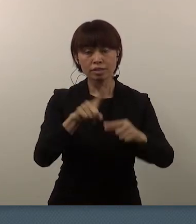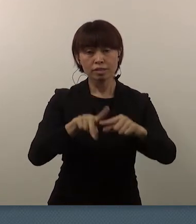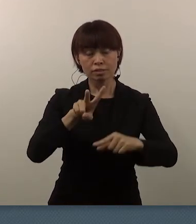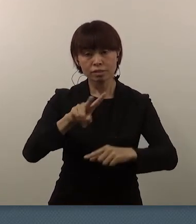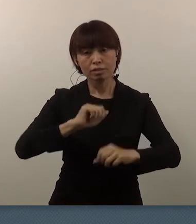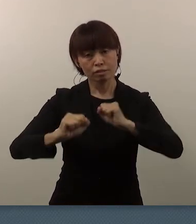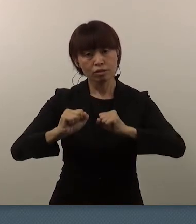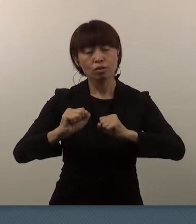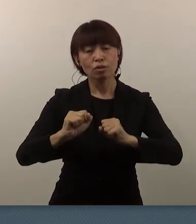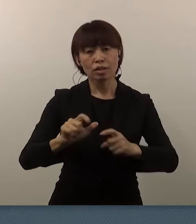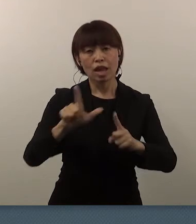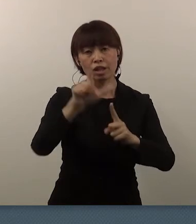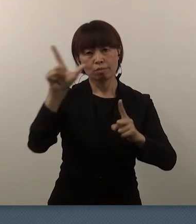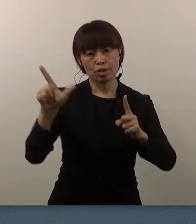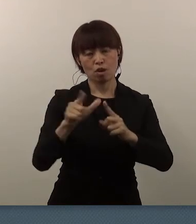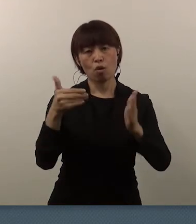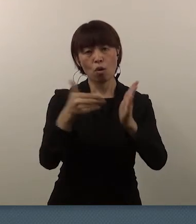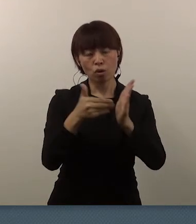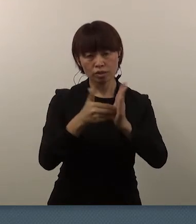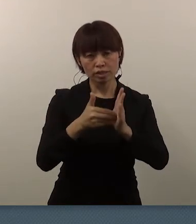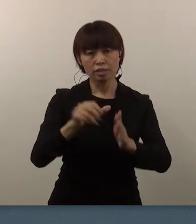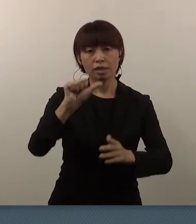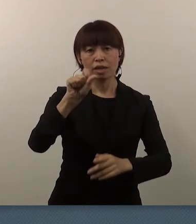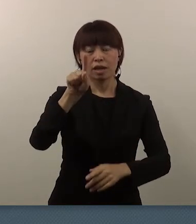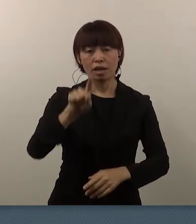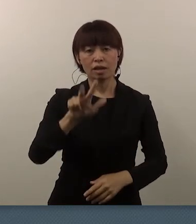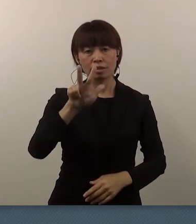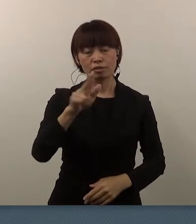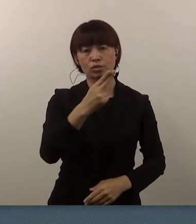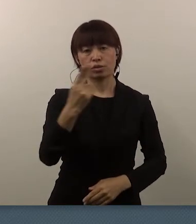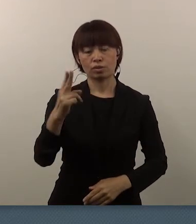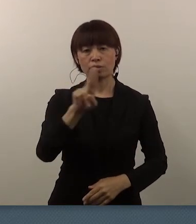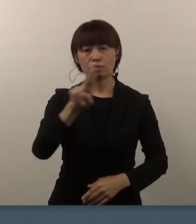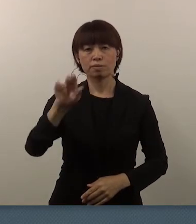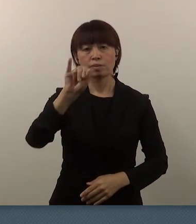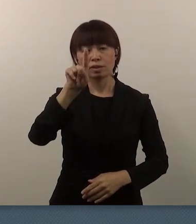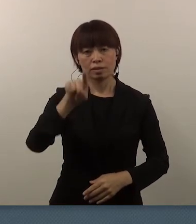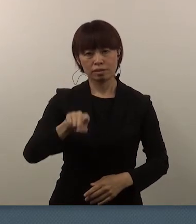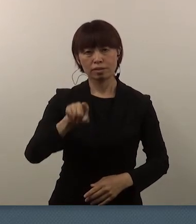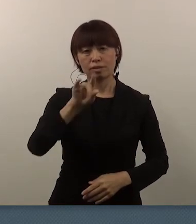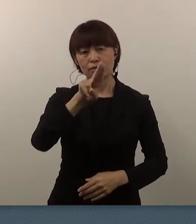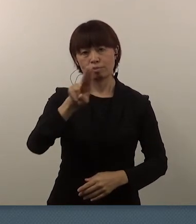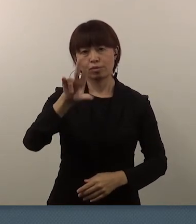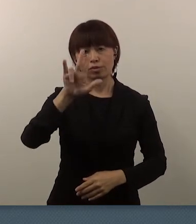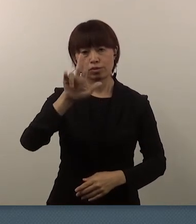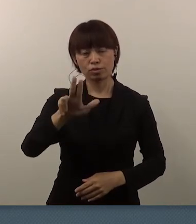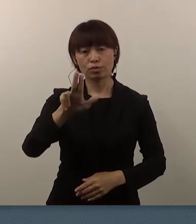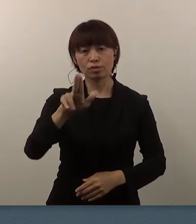人アールドビーブルさんにお願いしまして作成していただいたものです。